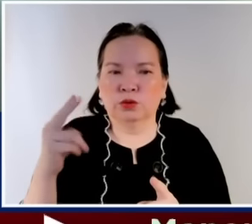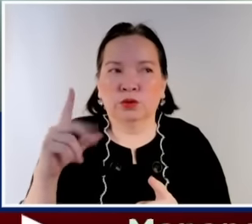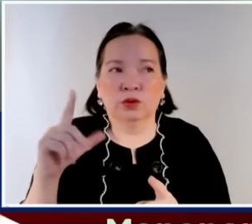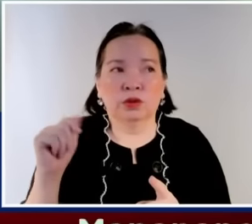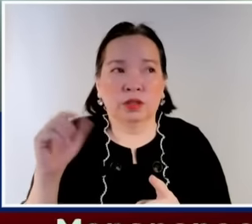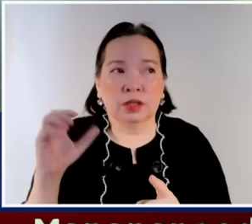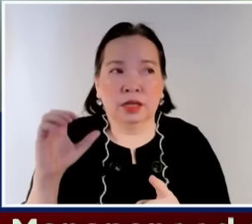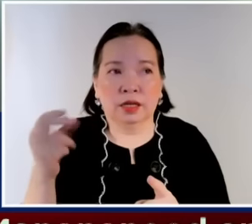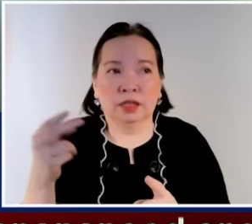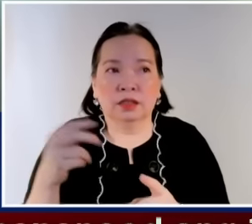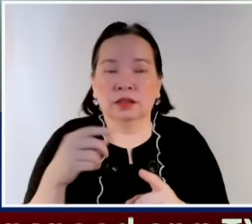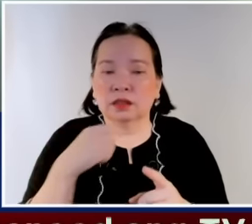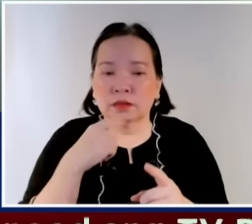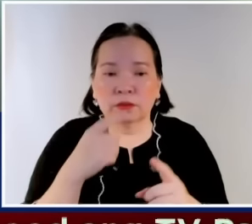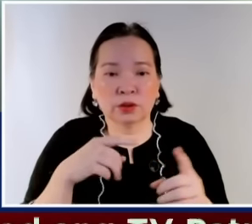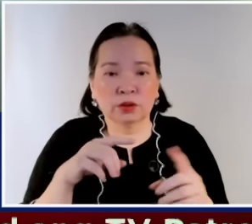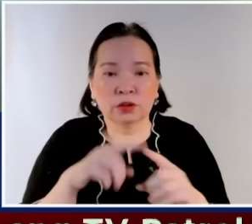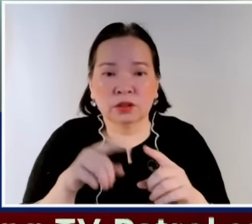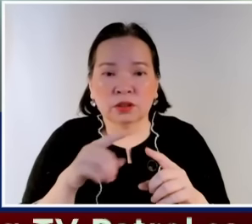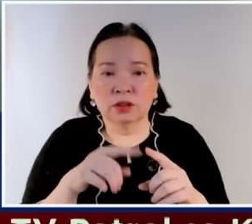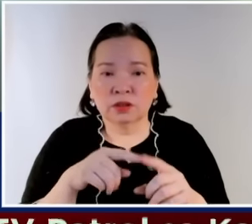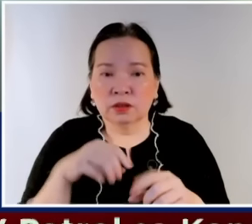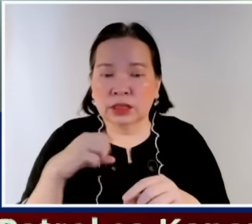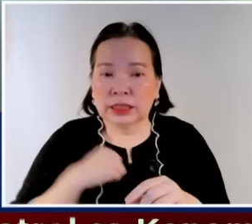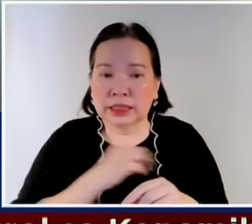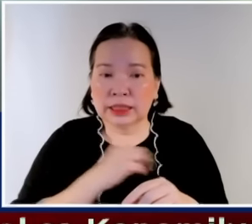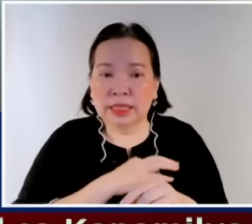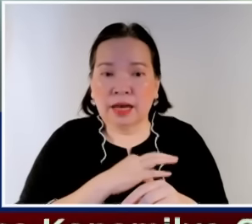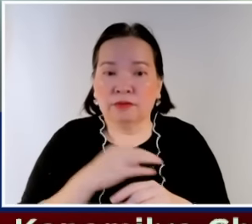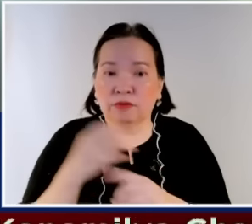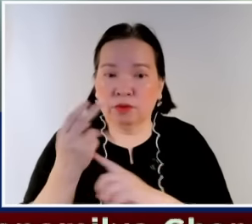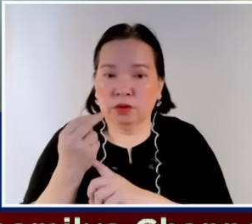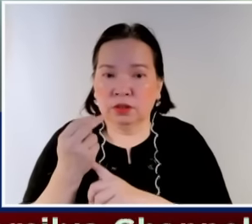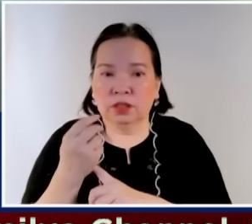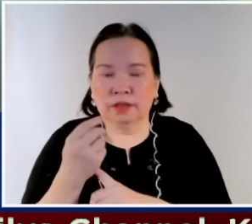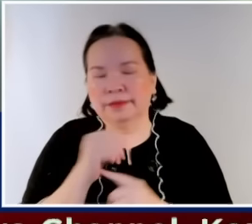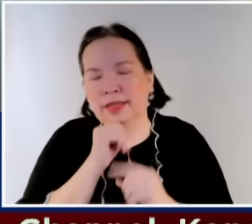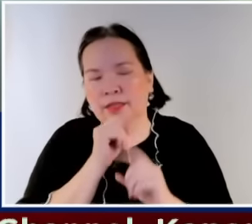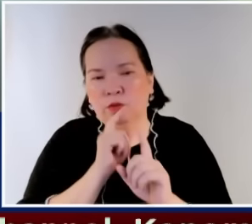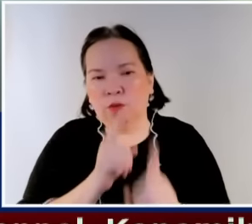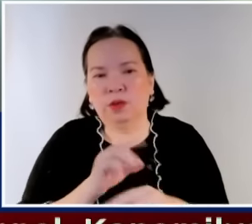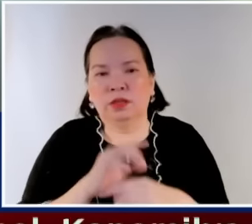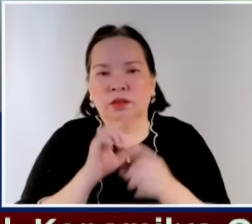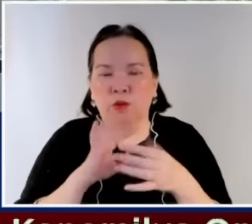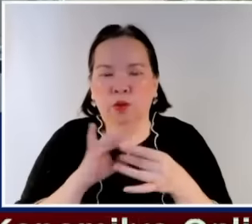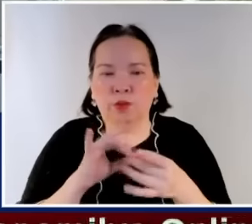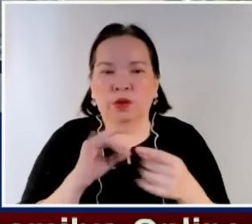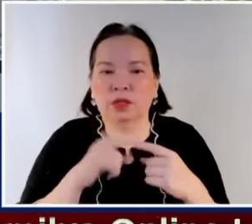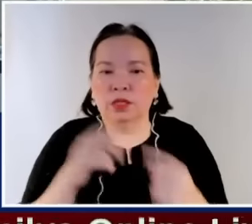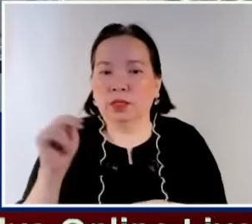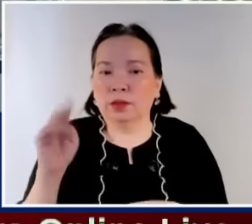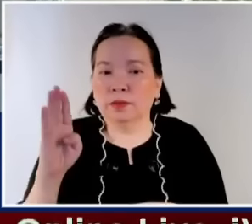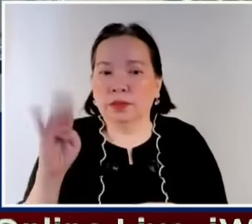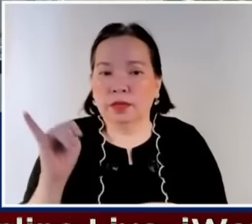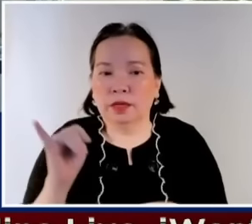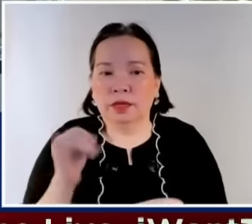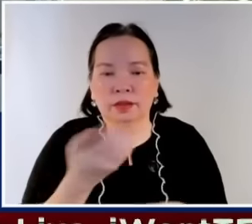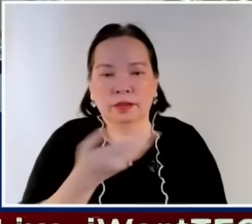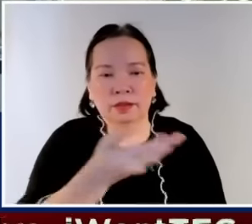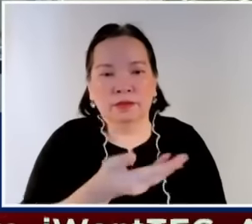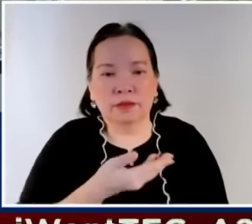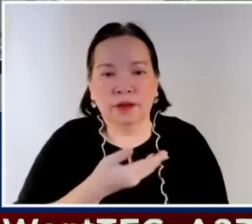ng pahayag ang mga kinatawa ng mga hotel. Samantala, inimbita rin ng NBI ang 2 independent contractor ng GMA